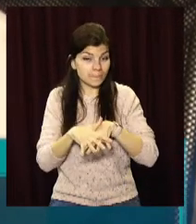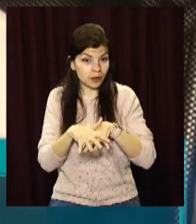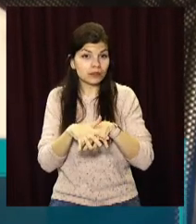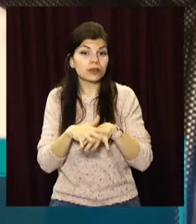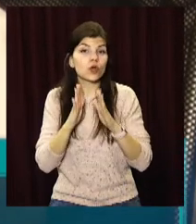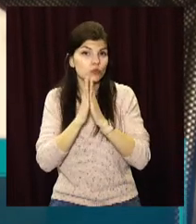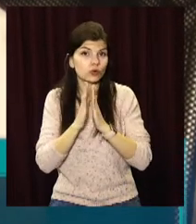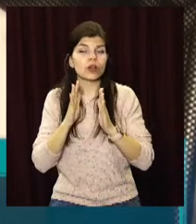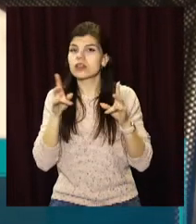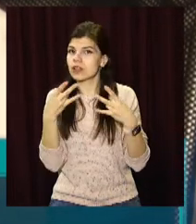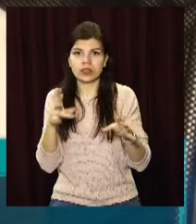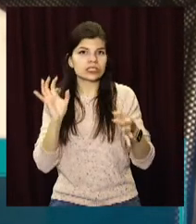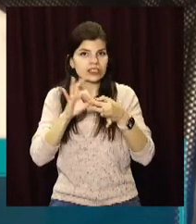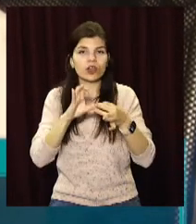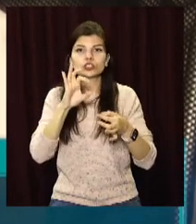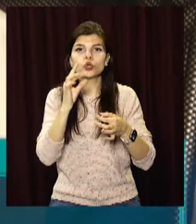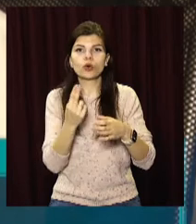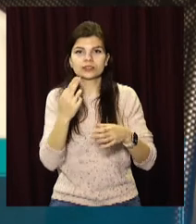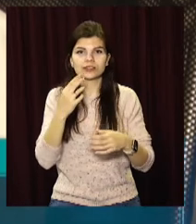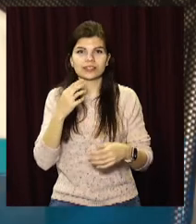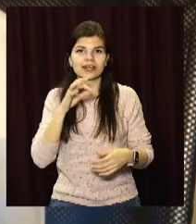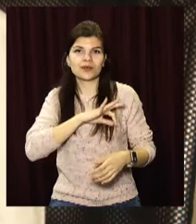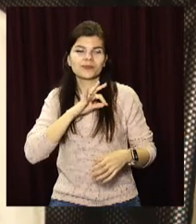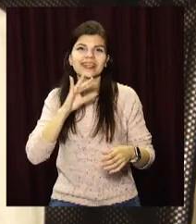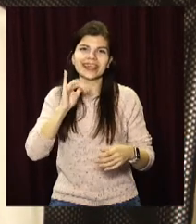аккаунту, не зв'язувати з соцмережами і